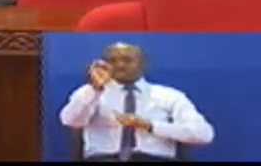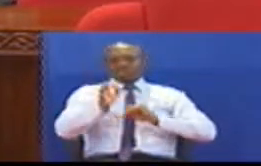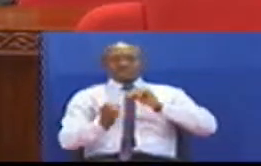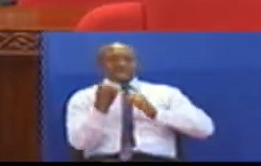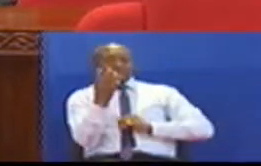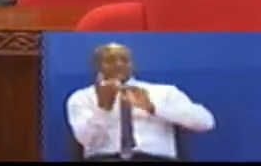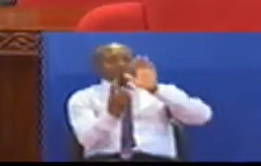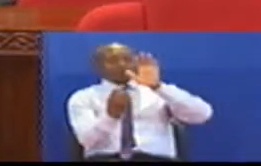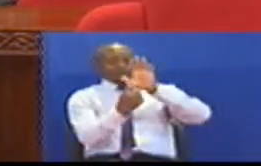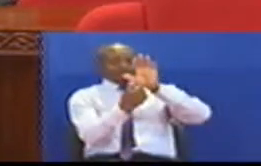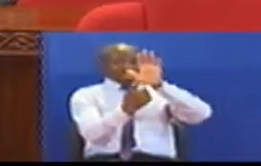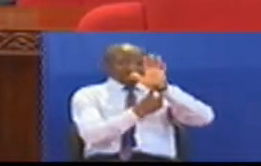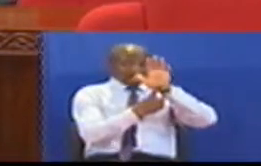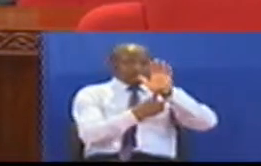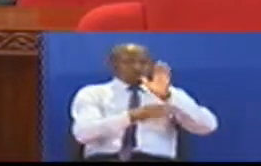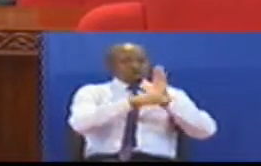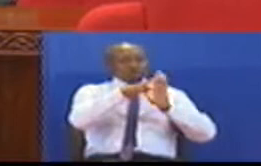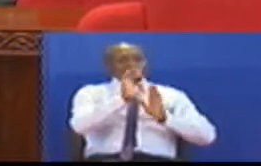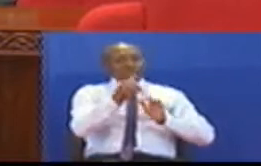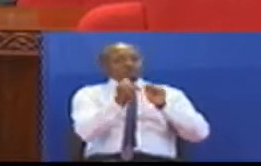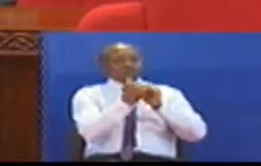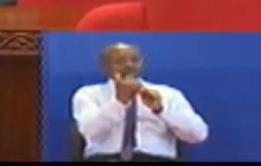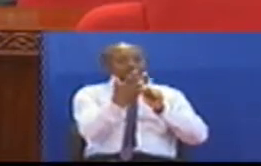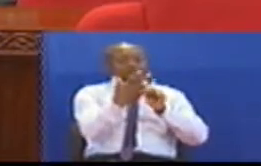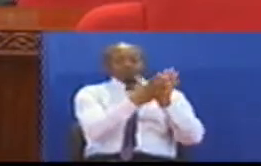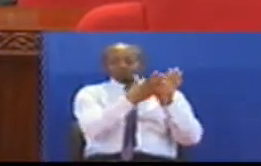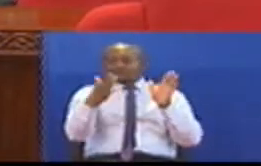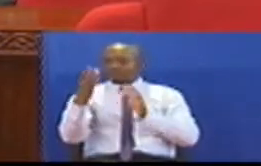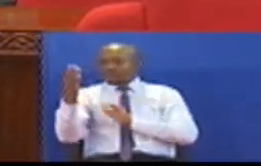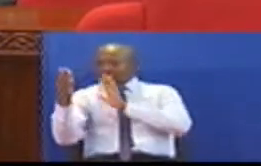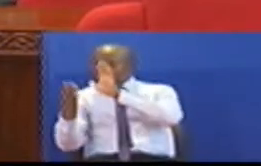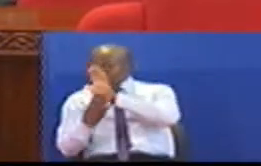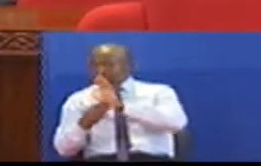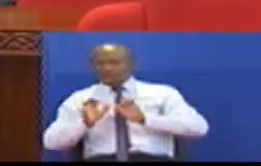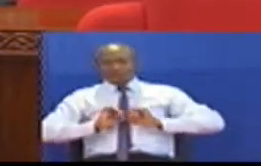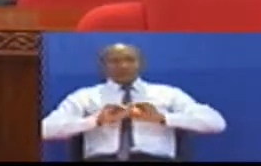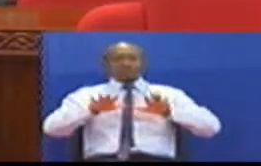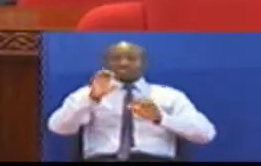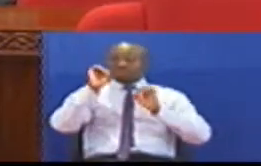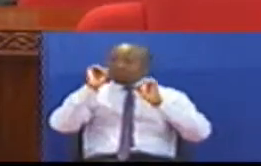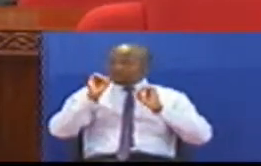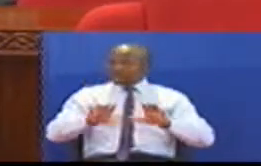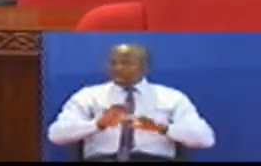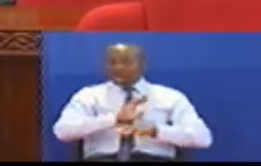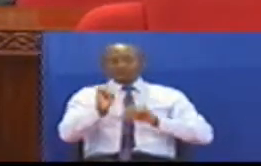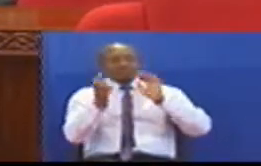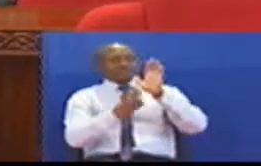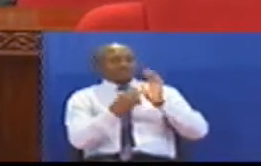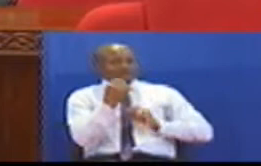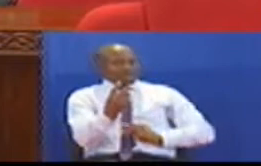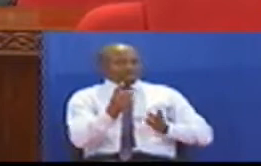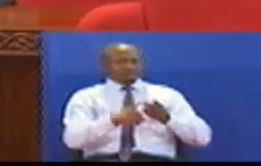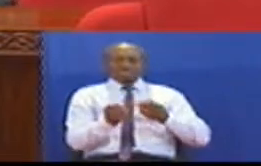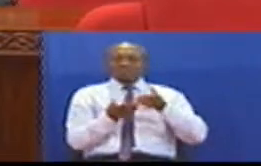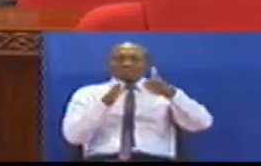kwa wenye umri wa miaka 15 mpaka 49, huku maambukizi mapya yakifikia takriban 72,000 na vifo vitokanavyo na